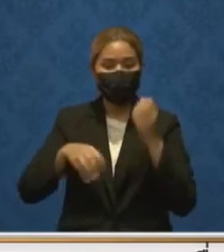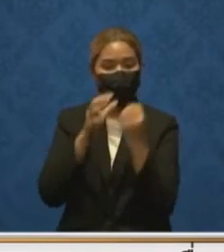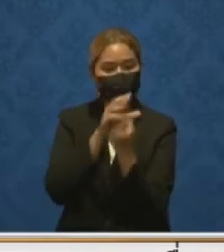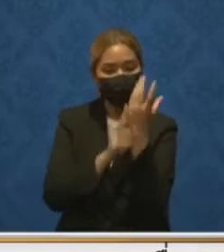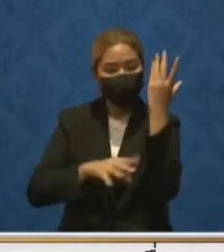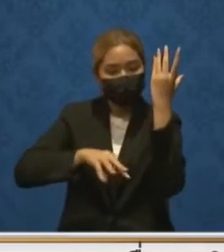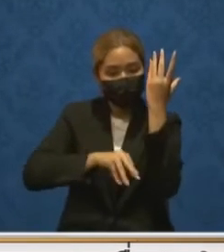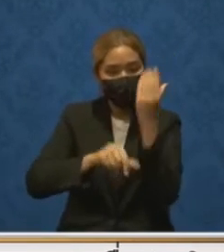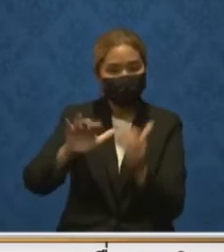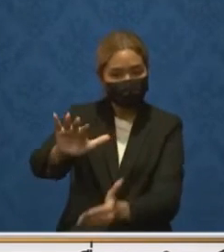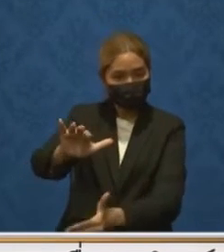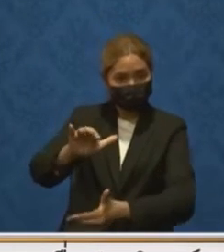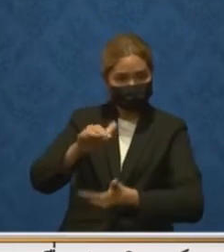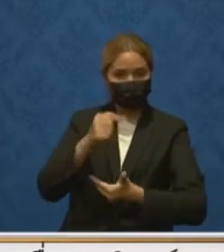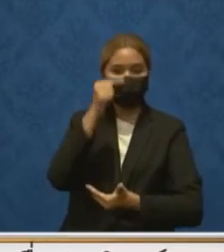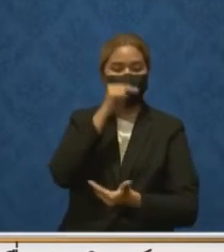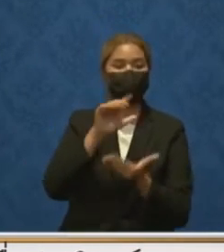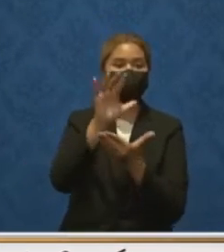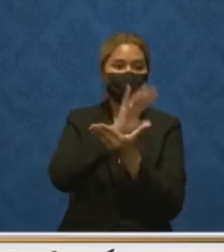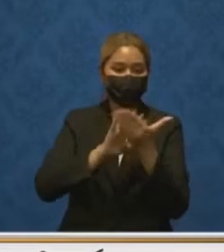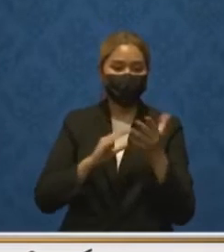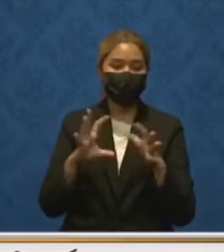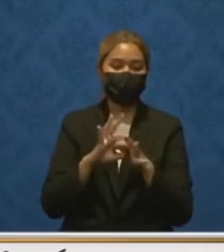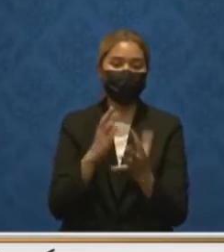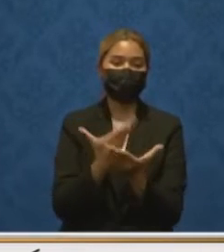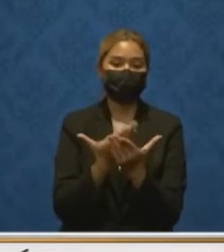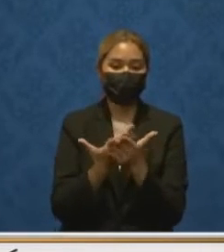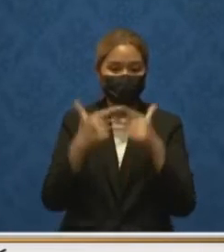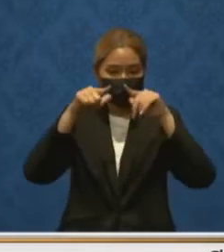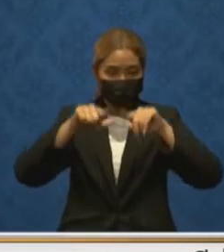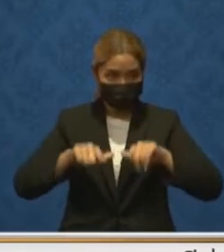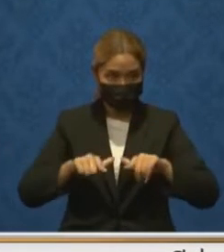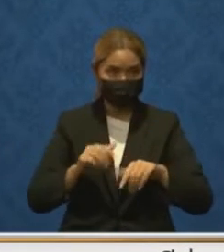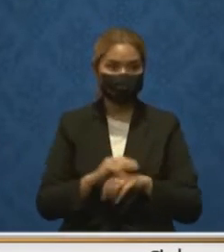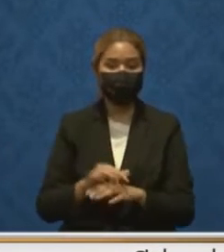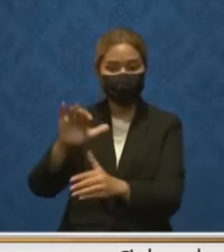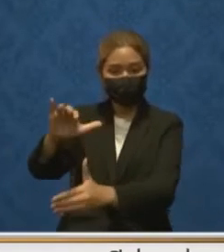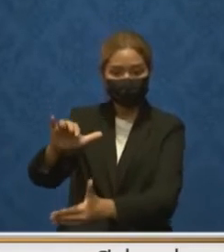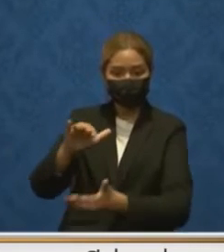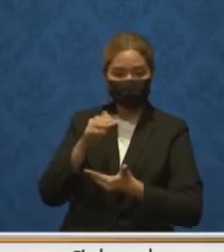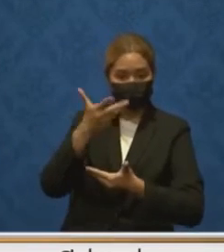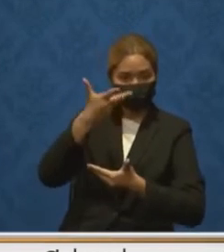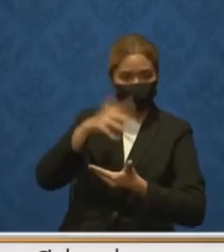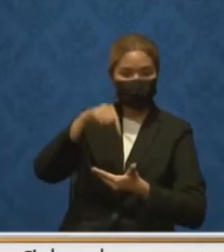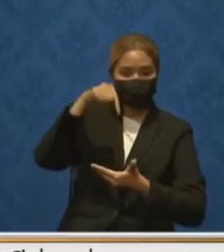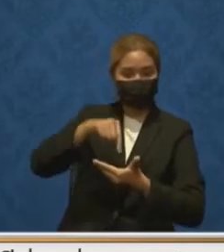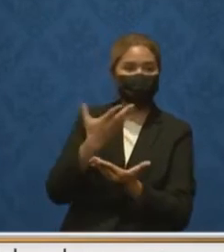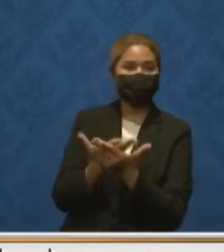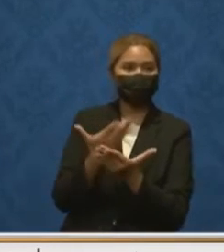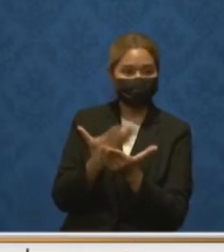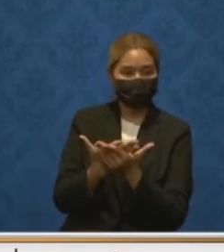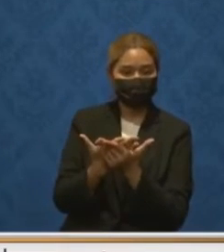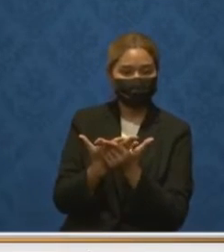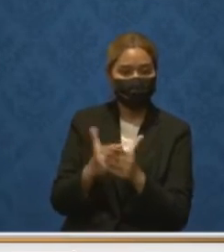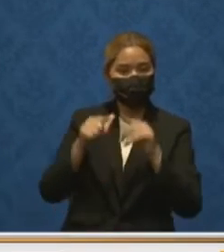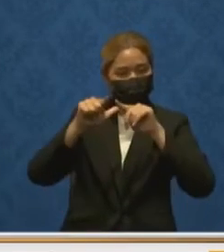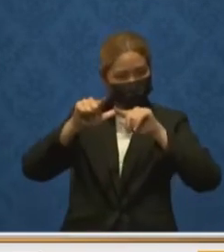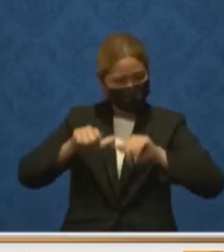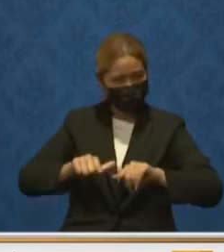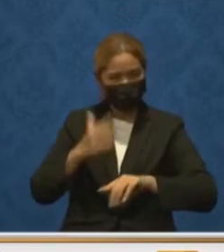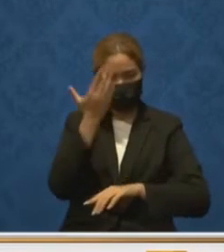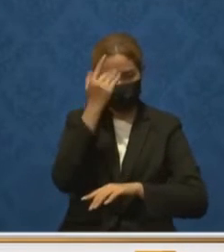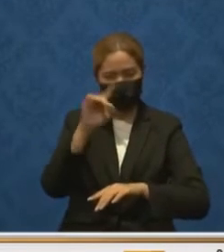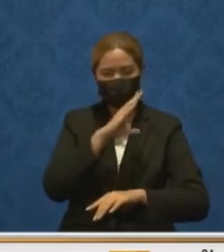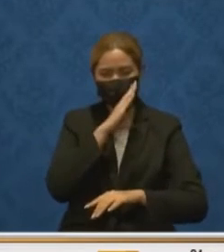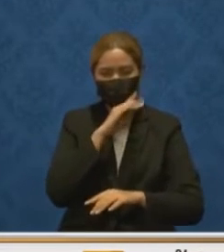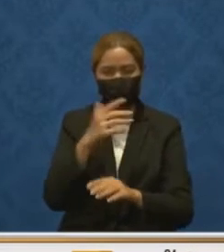เรากต้องผลปลนเรื่องราคาให้ผู้นำเข้าสามารถยืนทำธรร Gasertได้เพระถาเข้ามาแล